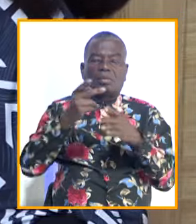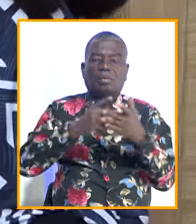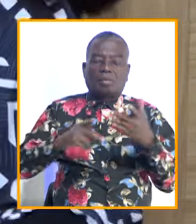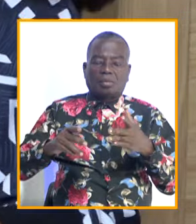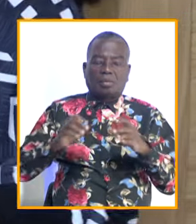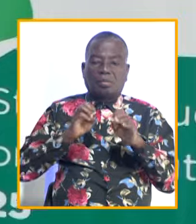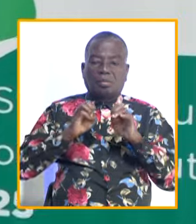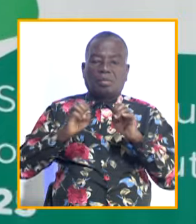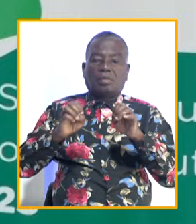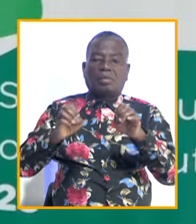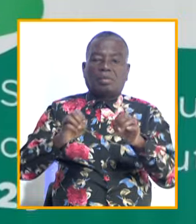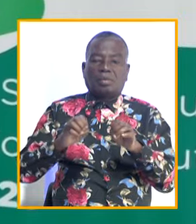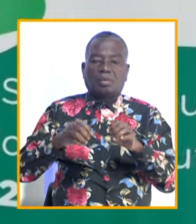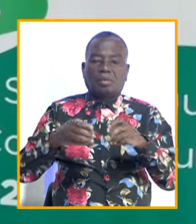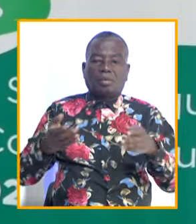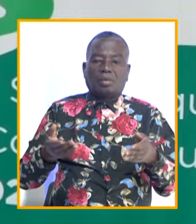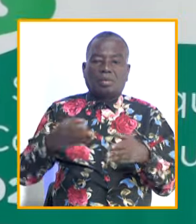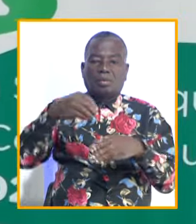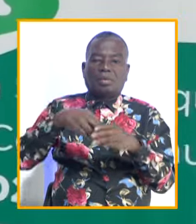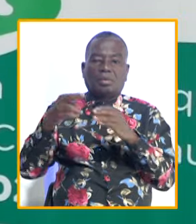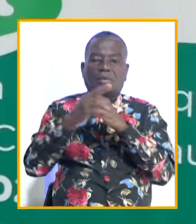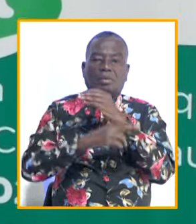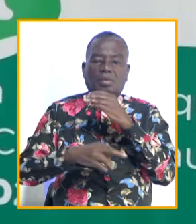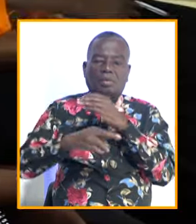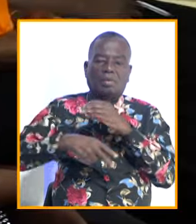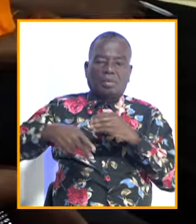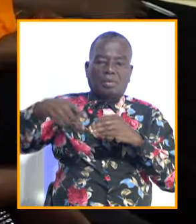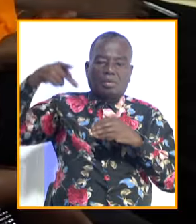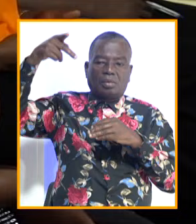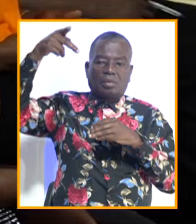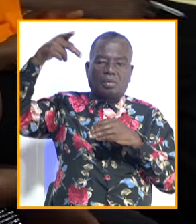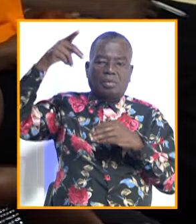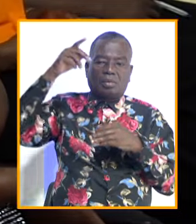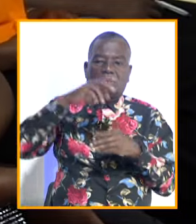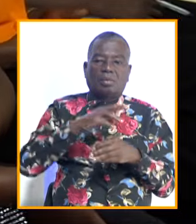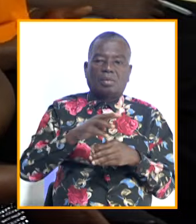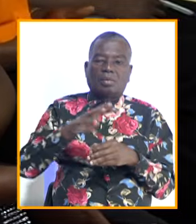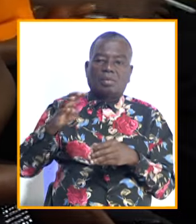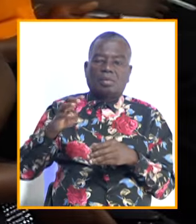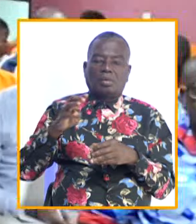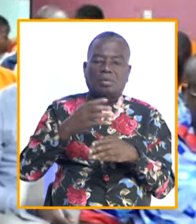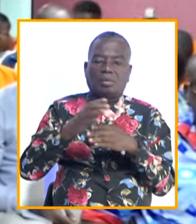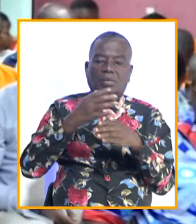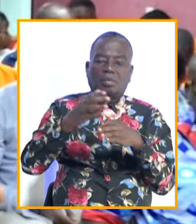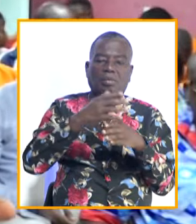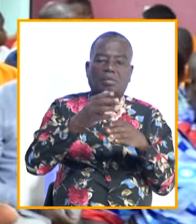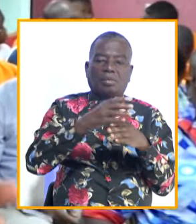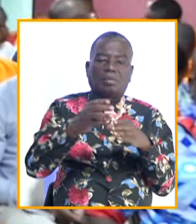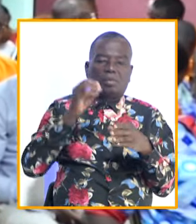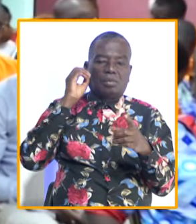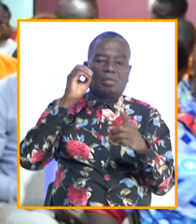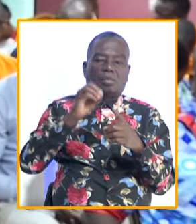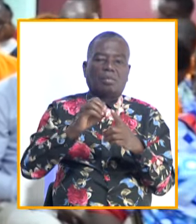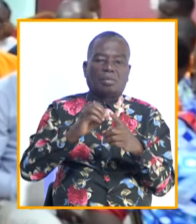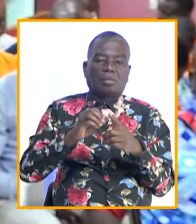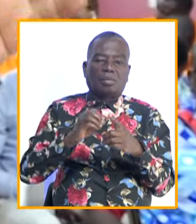du projet a eu lieu dans les régions du Tchologo et du Sud Komoé. 700 cartes mémoire ont été distribuées, l'objectif